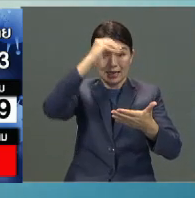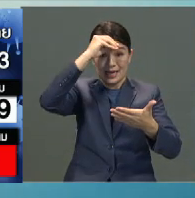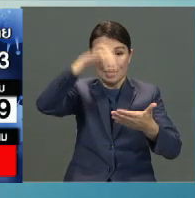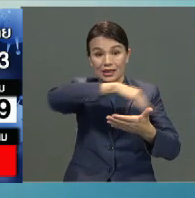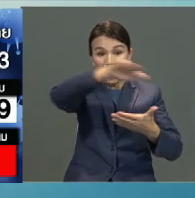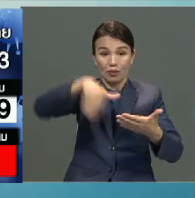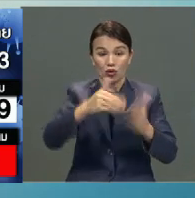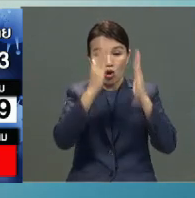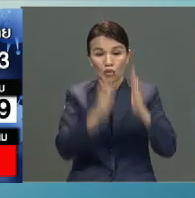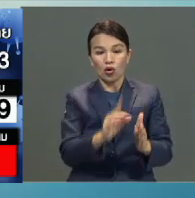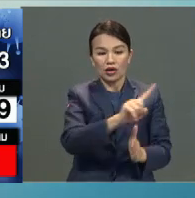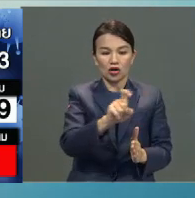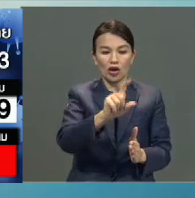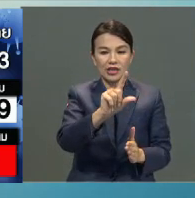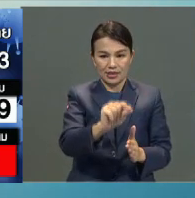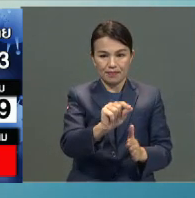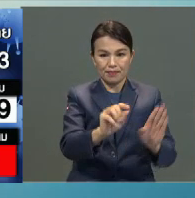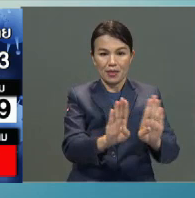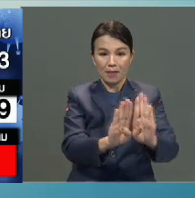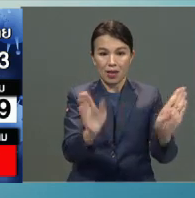ข้อไปเร็วๆแล้วกันนะครับเป็นเรื่องของการใช้อาคารสถานที่เพื่อจะจัดการเรียนการสอนของโรงเรียนประเภทนานาชาตินะครับสถาบันหลักสูตรนานาชาติโรงเรียนนอกระบบและก็ประเภทปวดวิชาอันนี้ให้ได้เลยนะครับอันที่สองคือการจัดการเรียนการสอนของโรงเรียนในระบบที่มีนักเรียนร่วมกันหาโรงเรียนไม่เกิน120